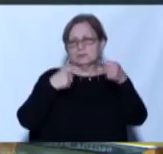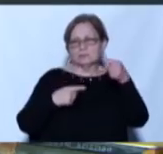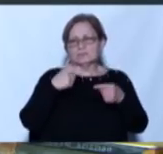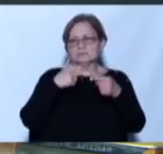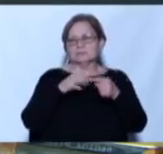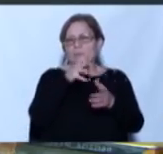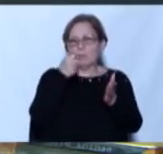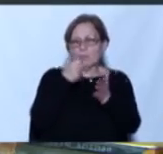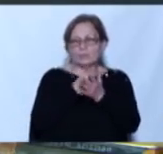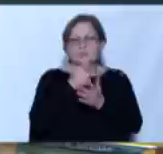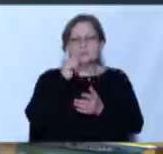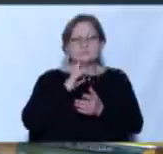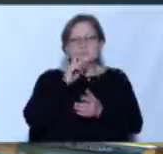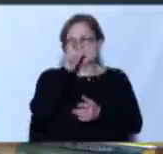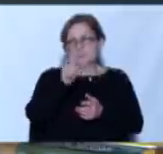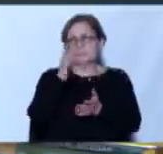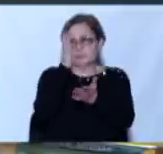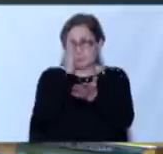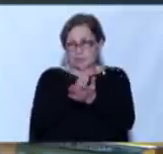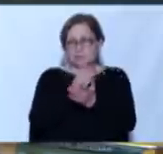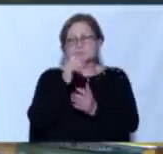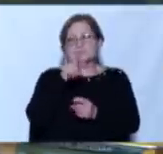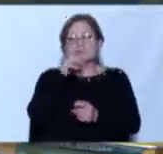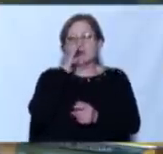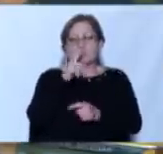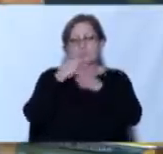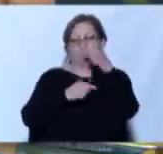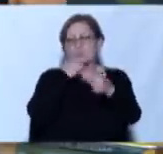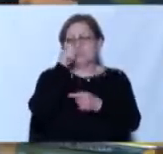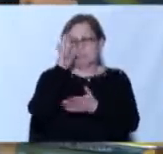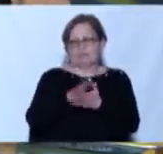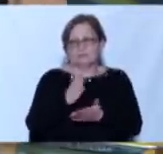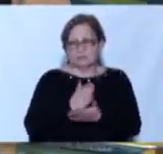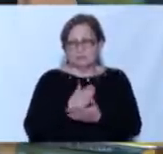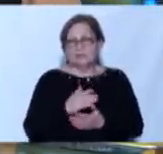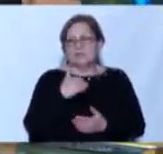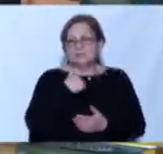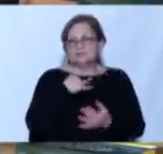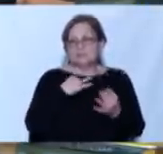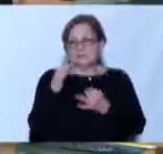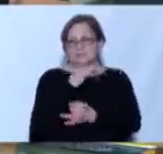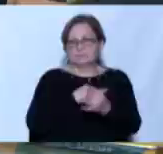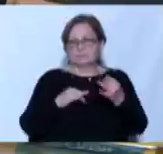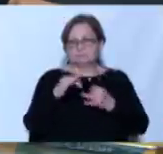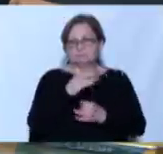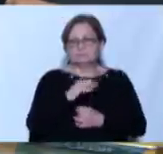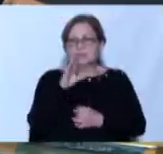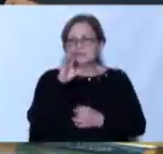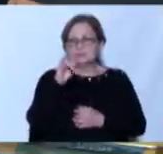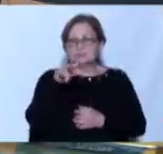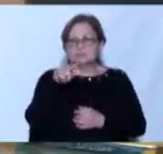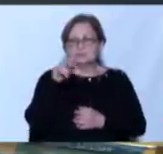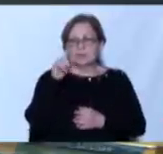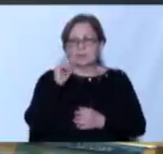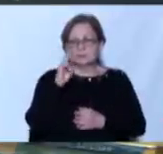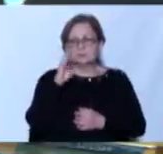ადამიანები არსებობენ, იმიტომ რომ ეს ამბები არის ბუდმივად. მანამდე კი ჩვენ ესე ვისაუბროთ, სანამ ამაზე გადავალთ, სულხან-საბა ორბელიანი